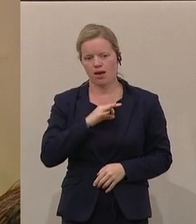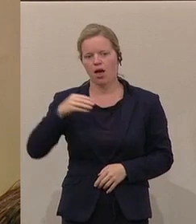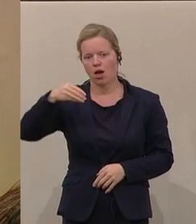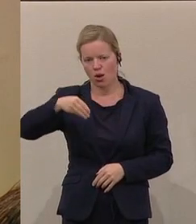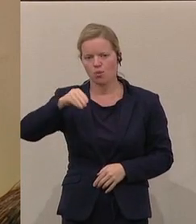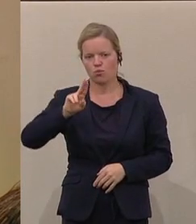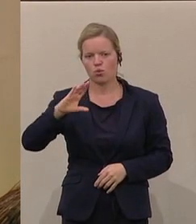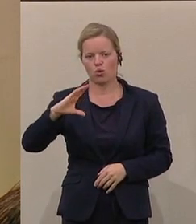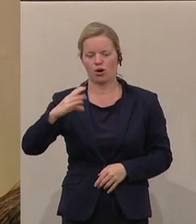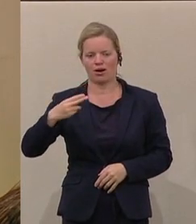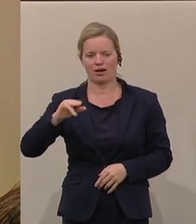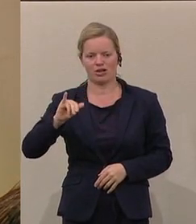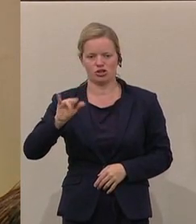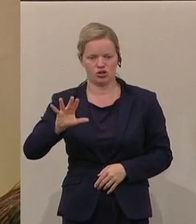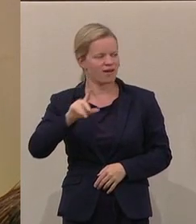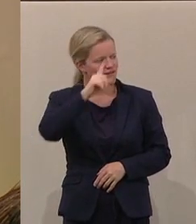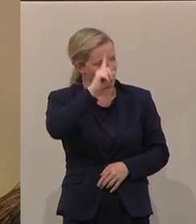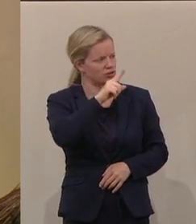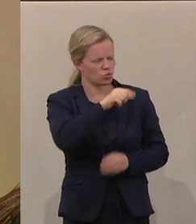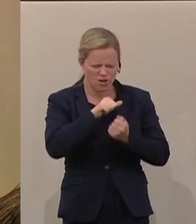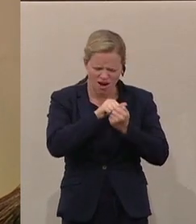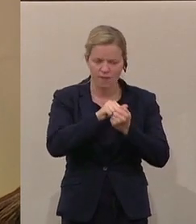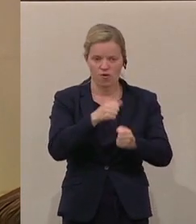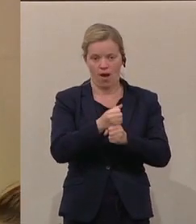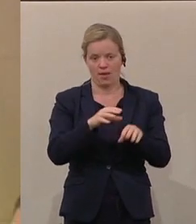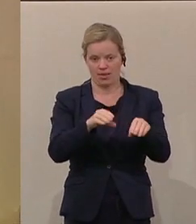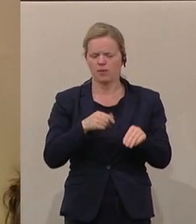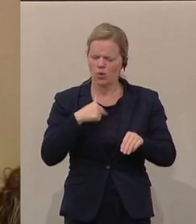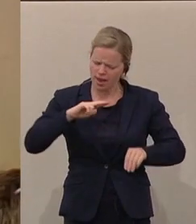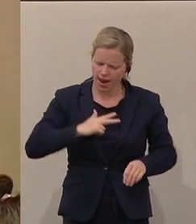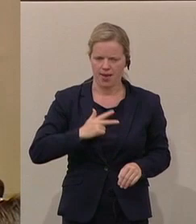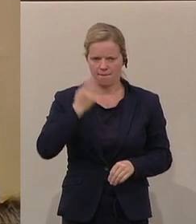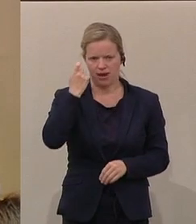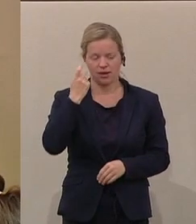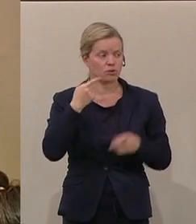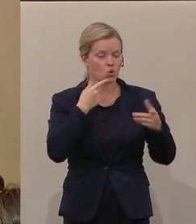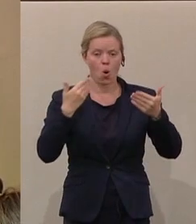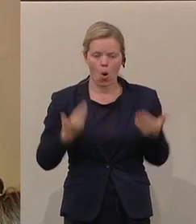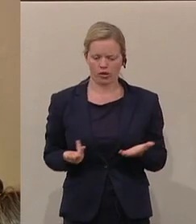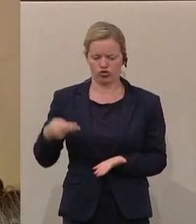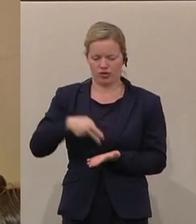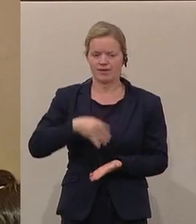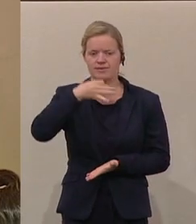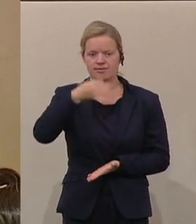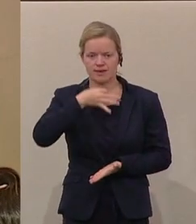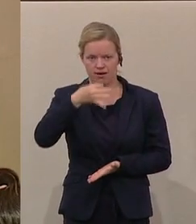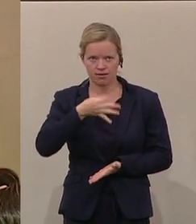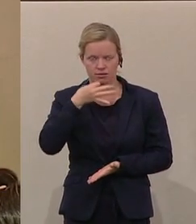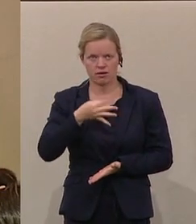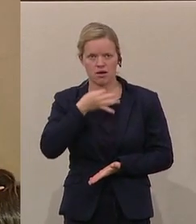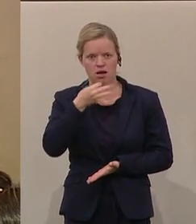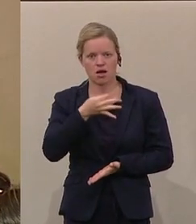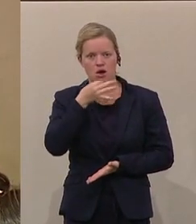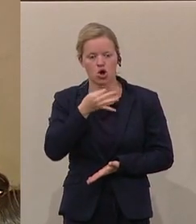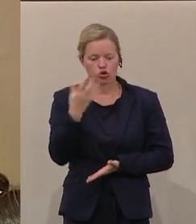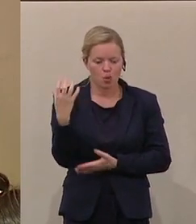du den Kampf für die Arbeitnehmer ehrlich meinst, aber wenn du heute hier heraus stehst und sagst, das Symbol für harte Arbeit sind